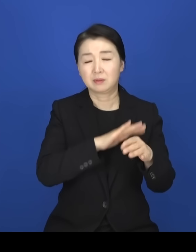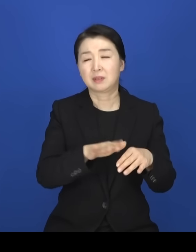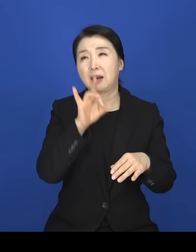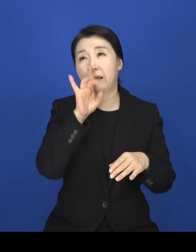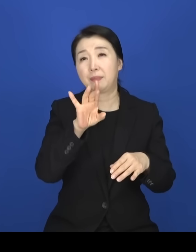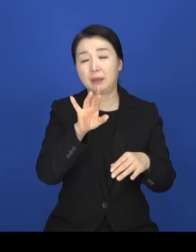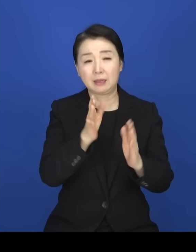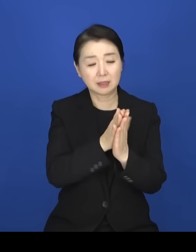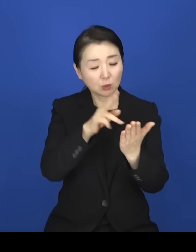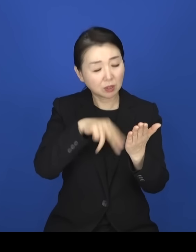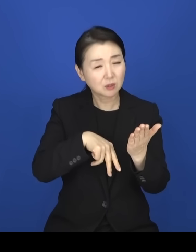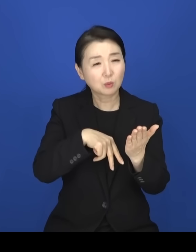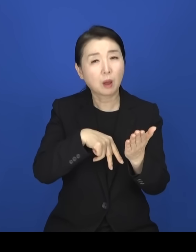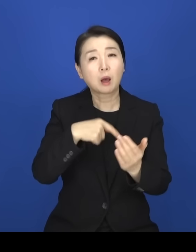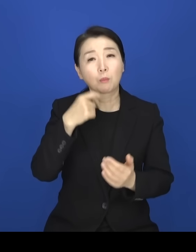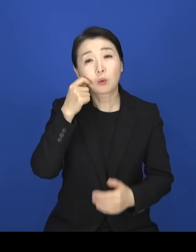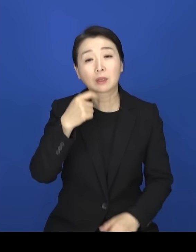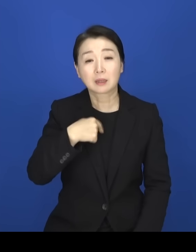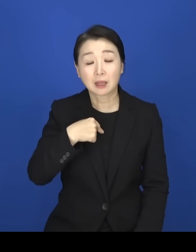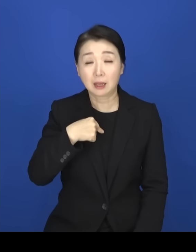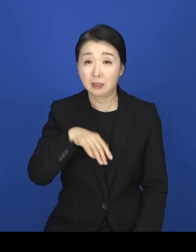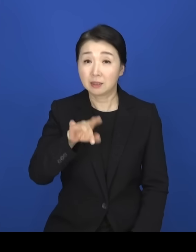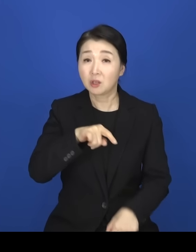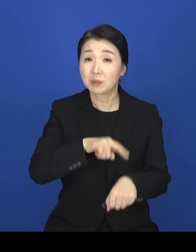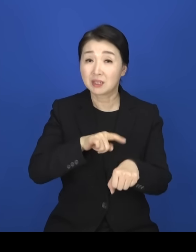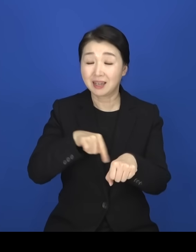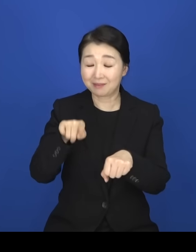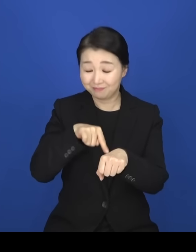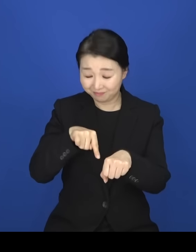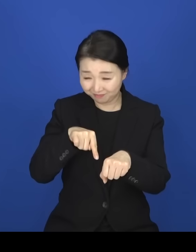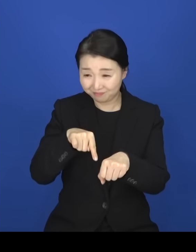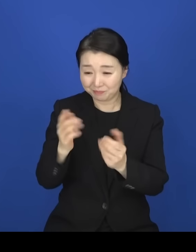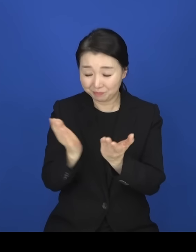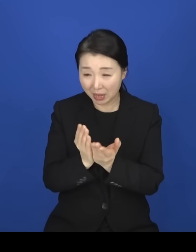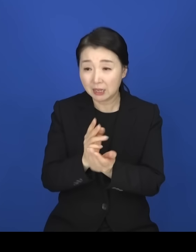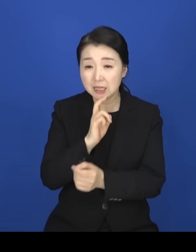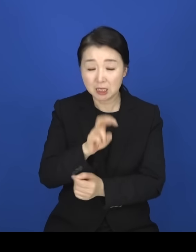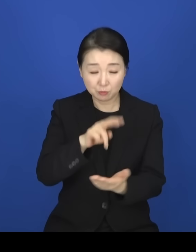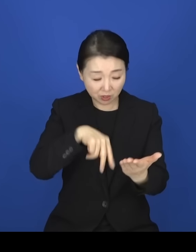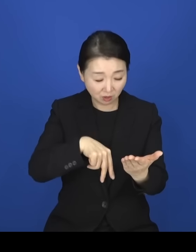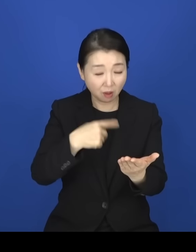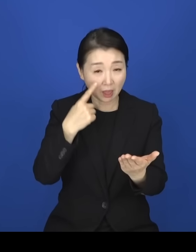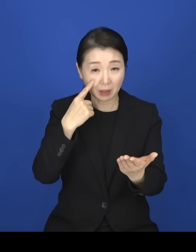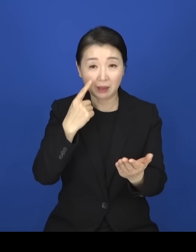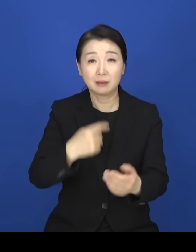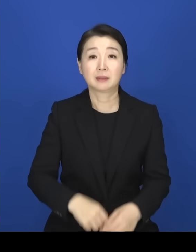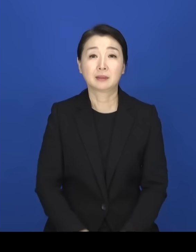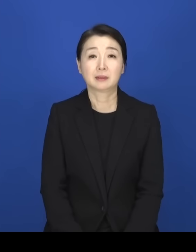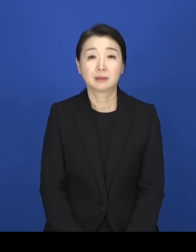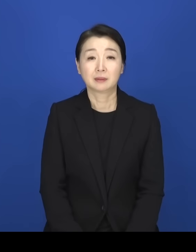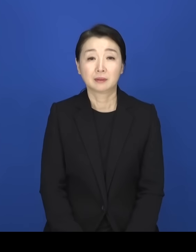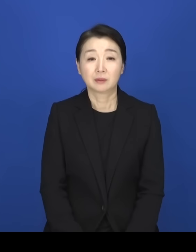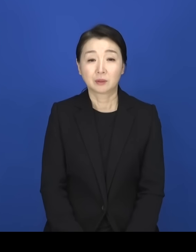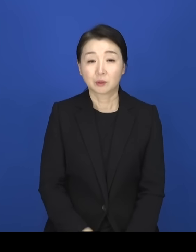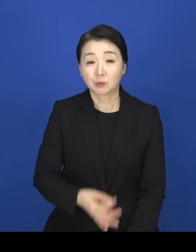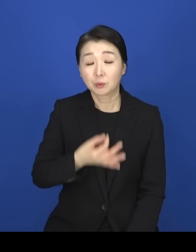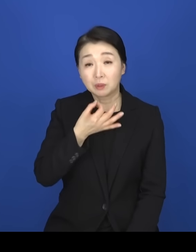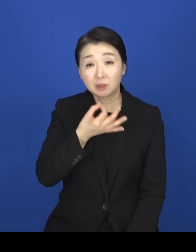네. 처음엔 집중이 안 되니까 타이머를 맞춰놓고 20분은 무조건 보겠다. 뭐 그런 식으로 읽는다거나 네. 혹은